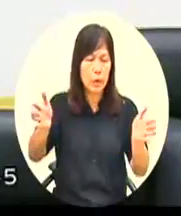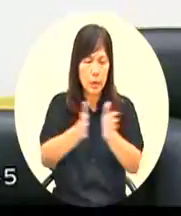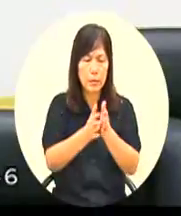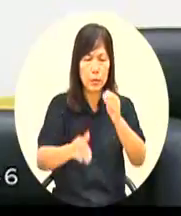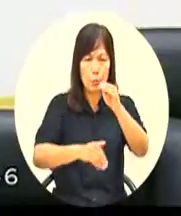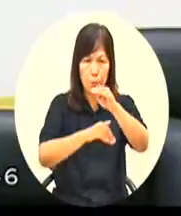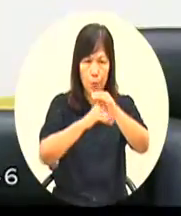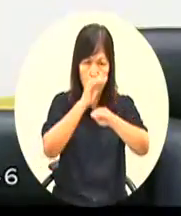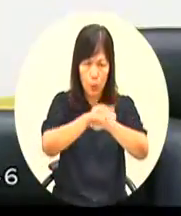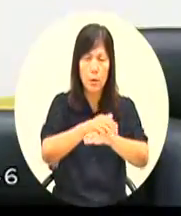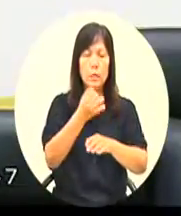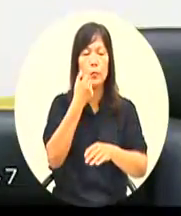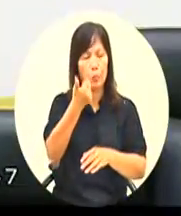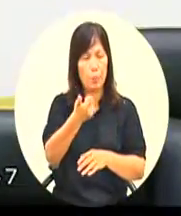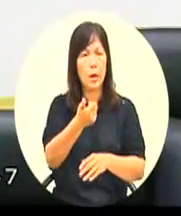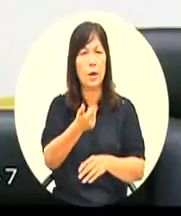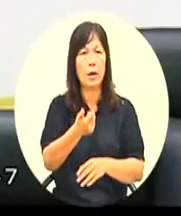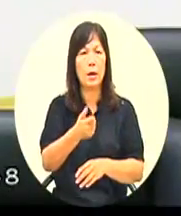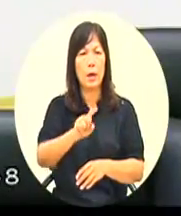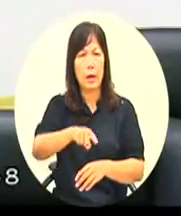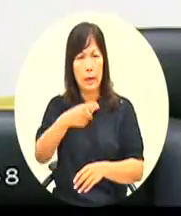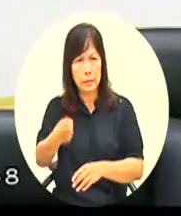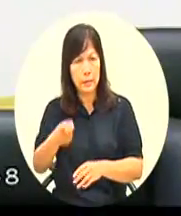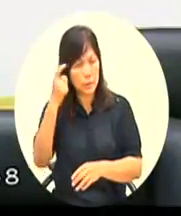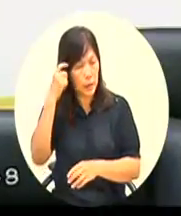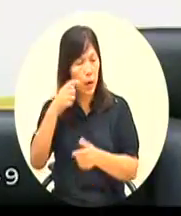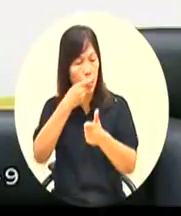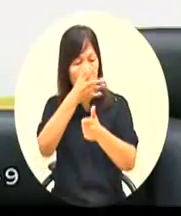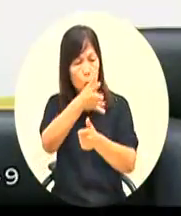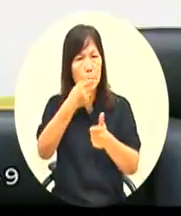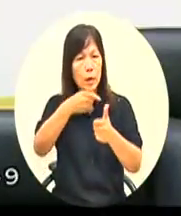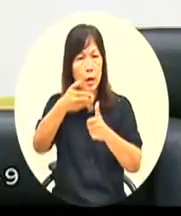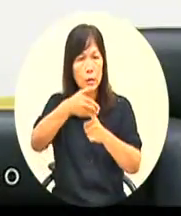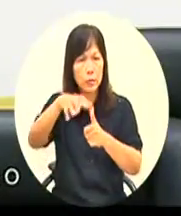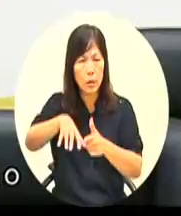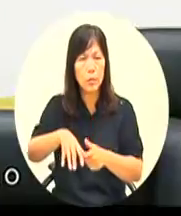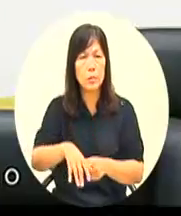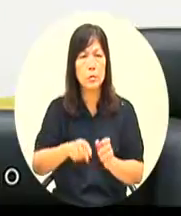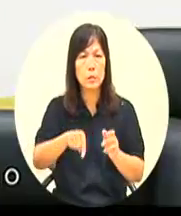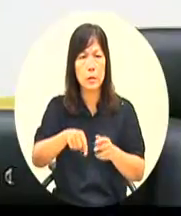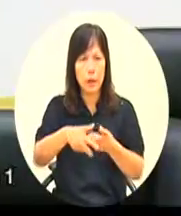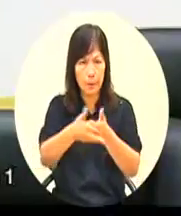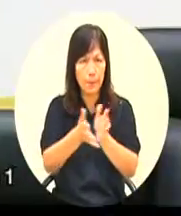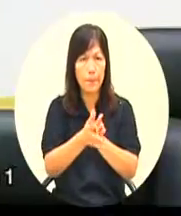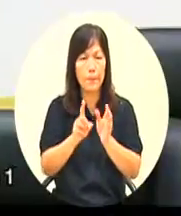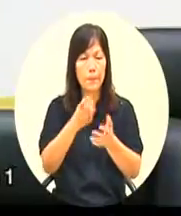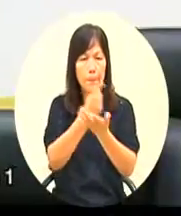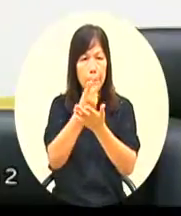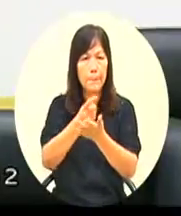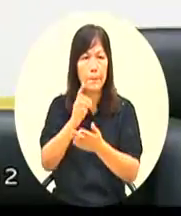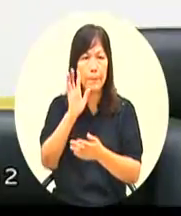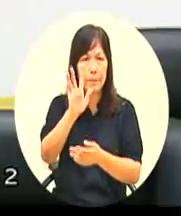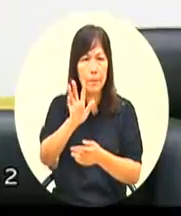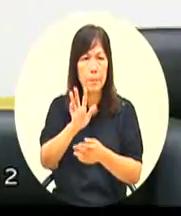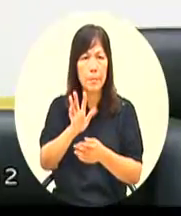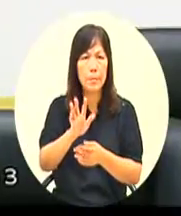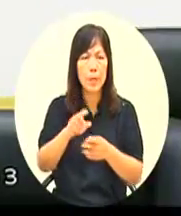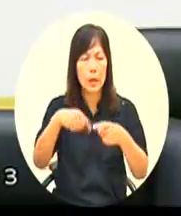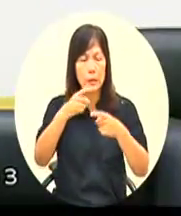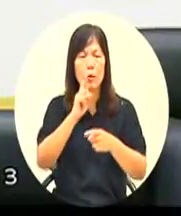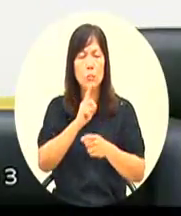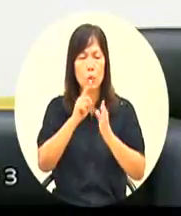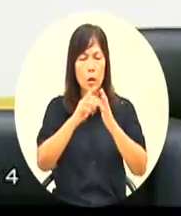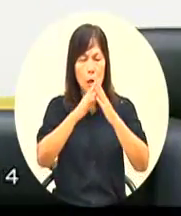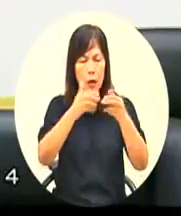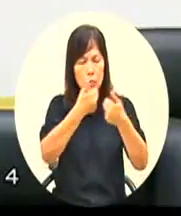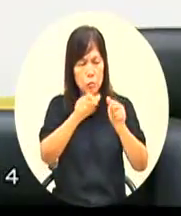那现接下来呢，我想请问一下教育局哦，这个部分就是说现在大家常常大家很多议员都